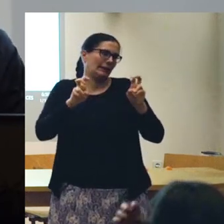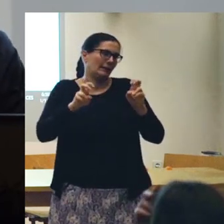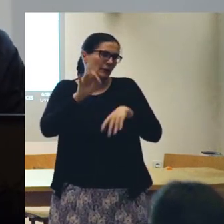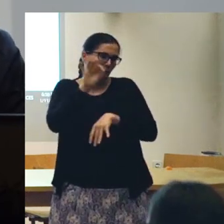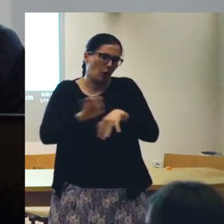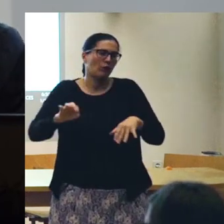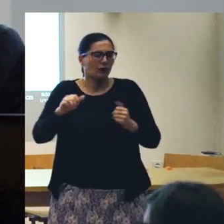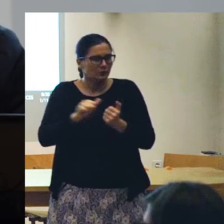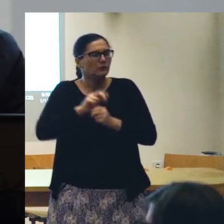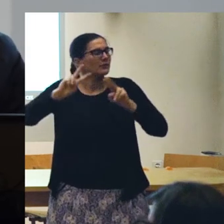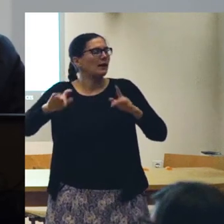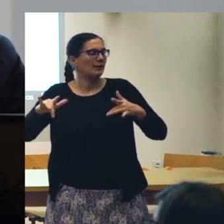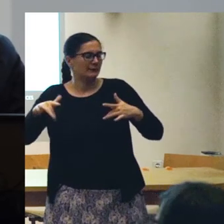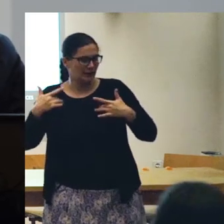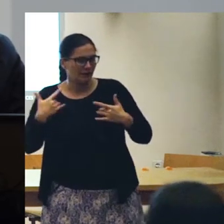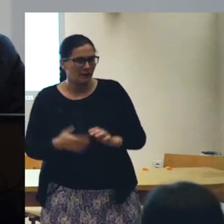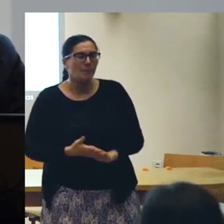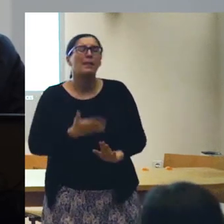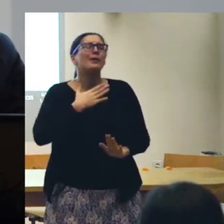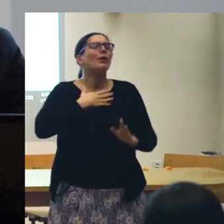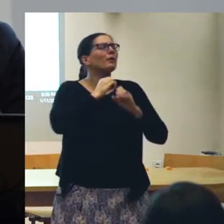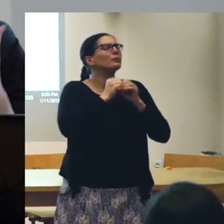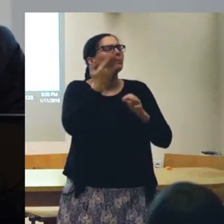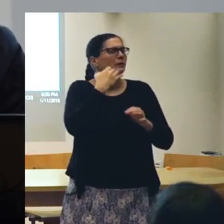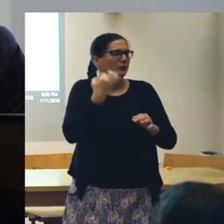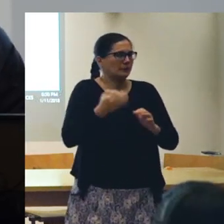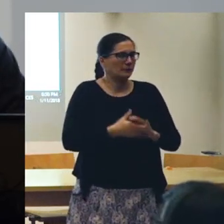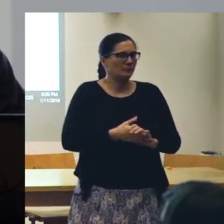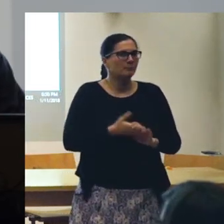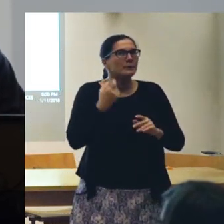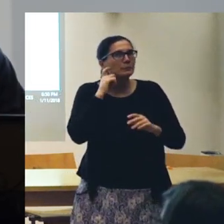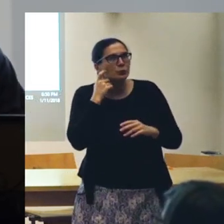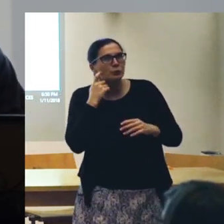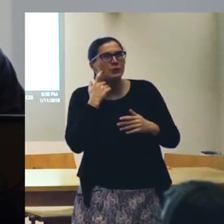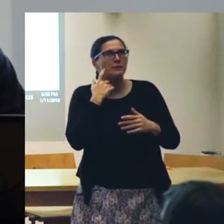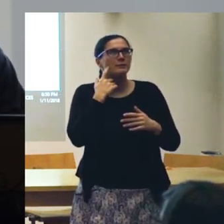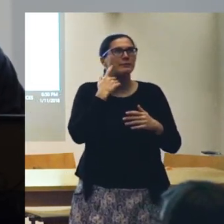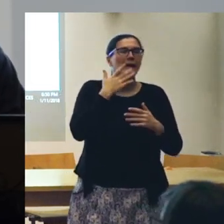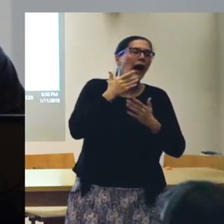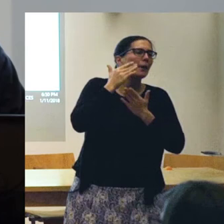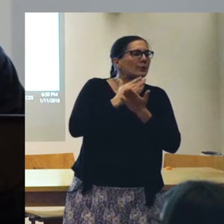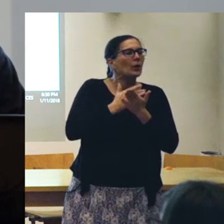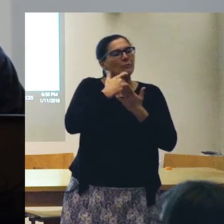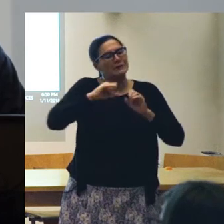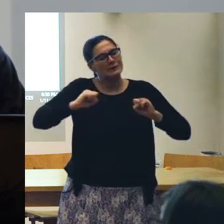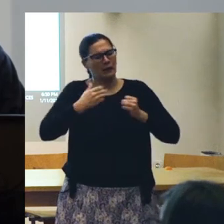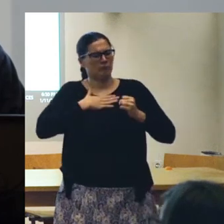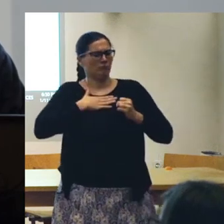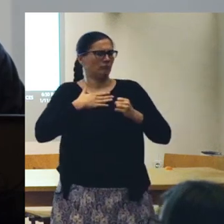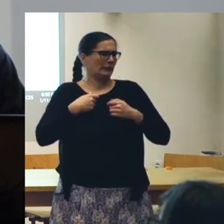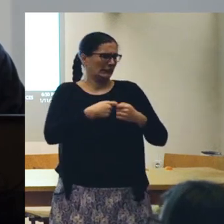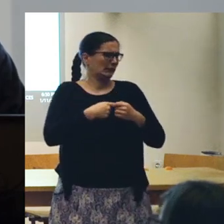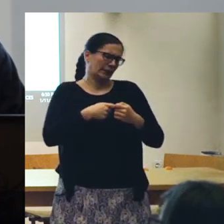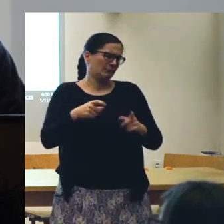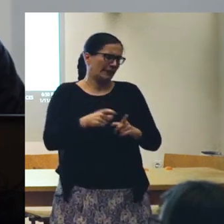opäť o zdraví. Našou predstavou vlastne bolo, alebo ja keď som začala uvažovať troška viac o tom, že aký program by som v displeji